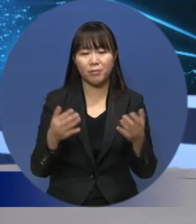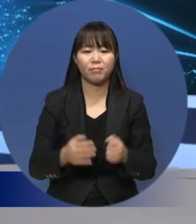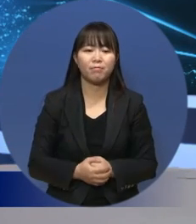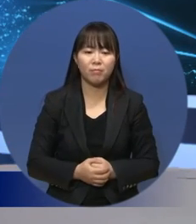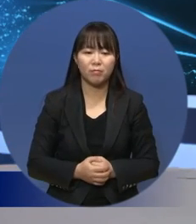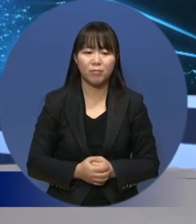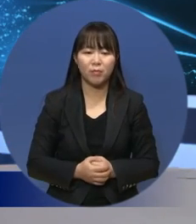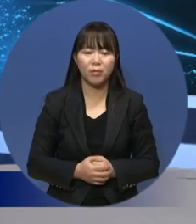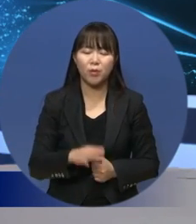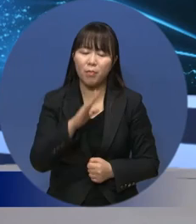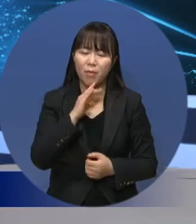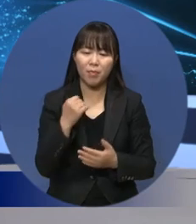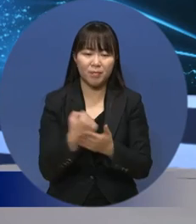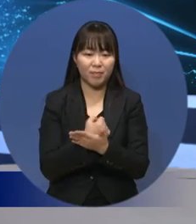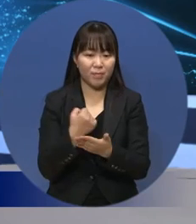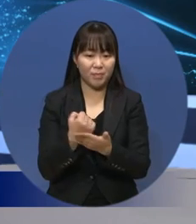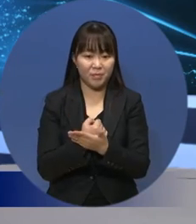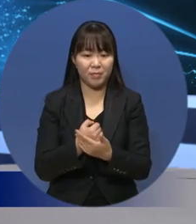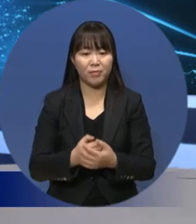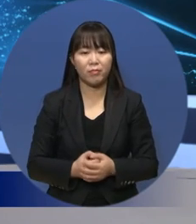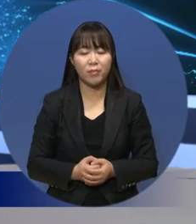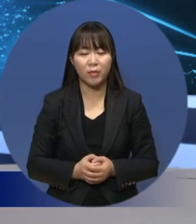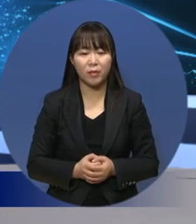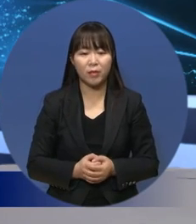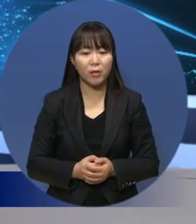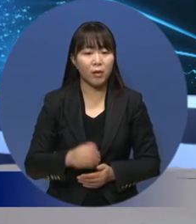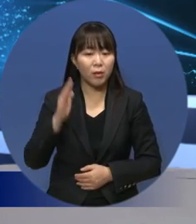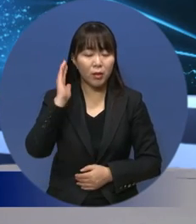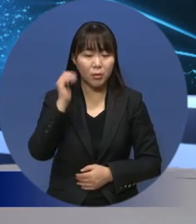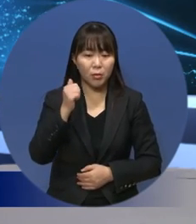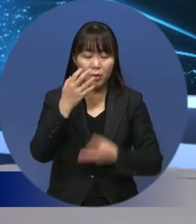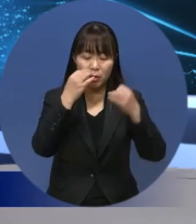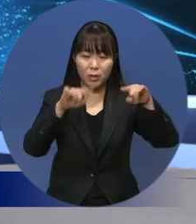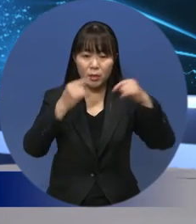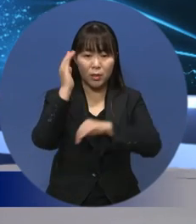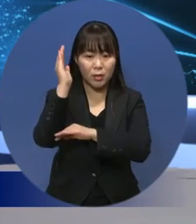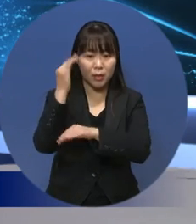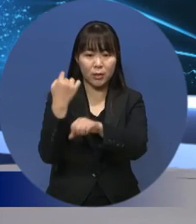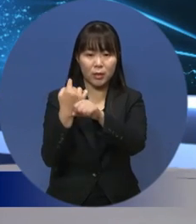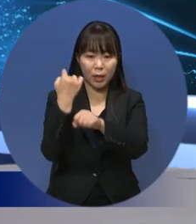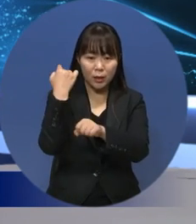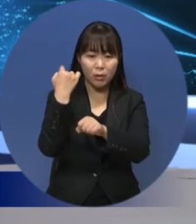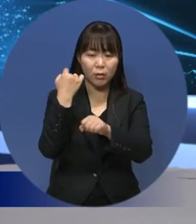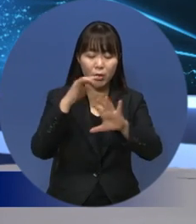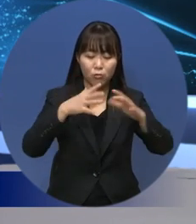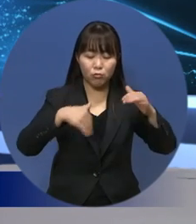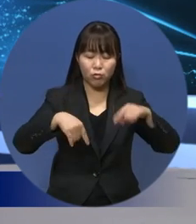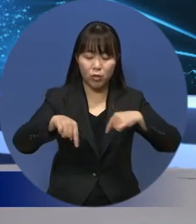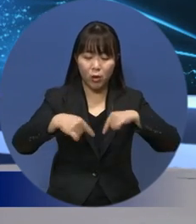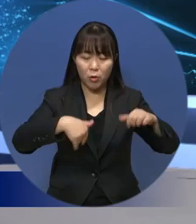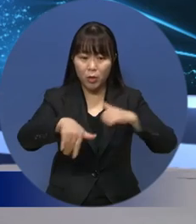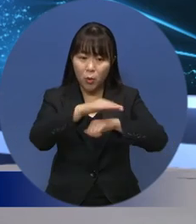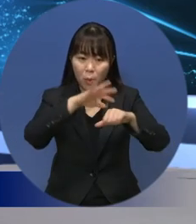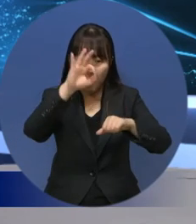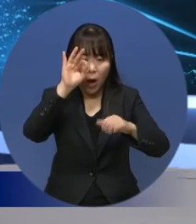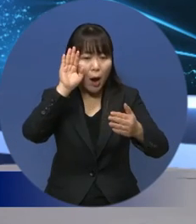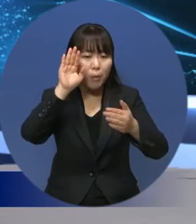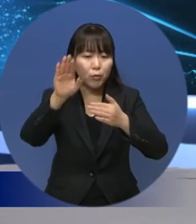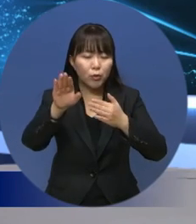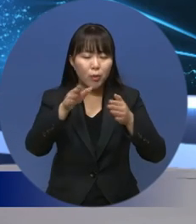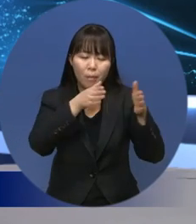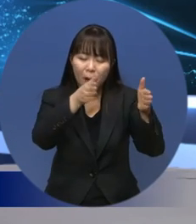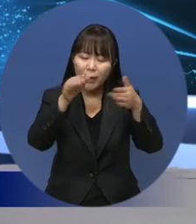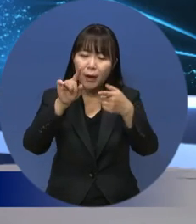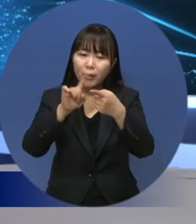수 없어 아쉬움을 남겼는데요 대통령 신년사 는 지난 한해의 국정을 살펴보고 앞으로의 방향을